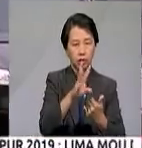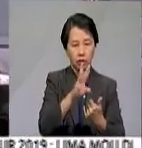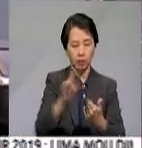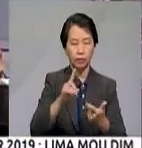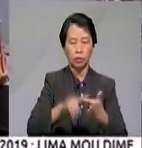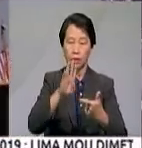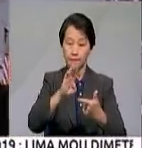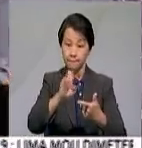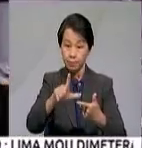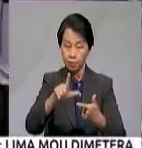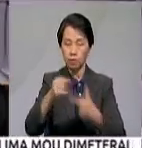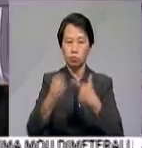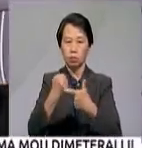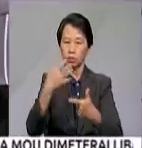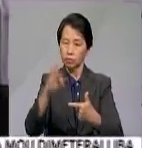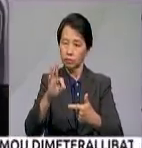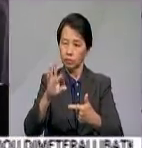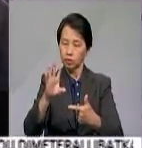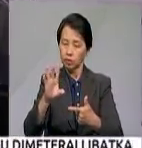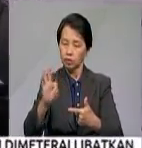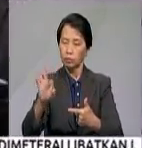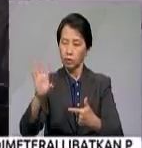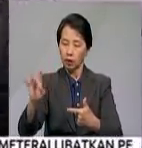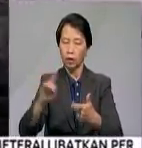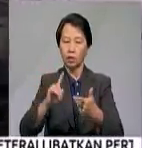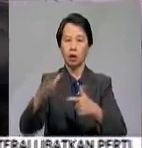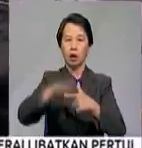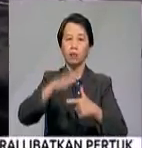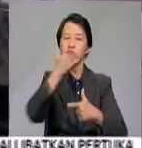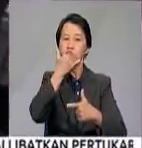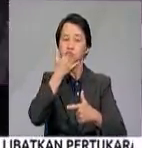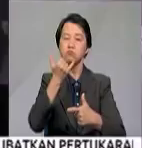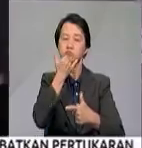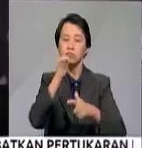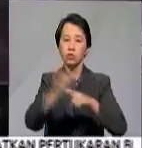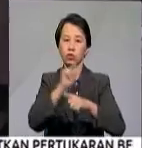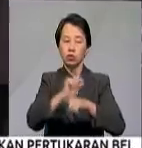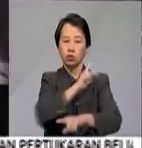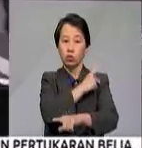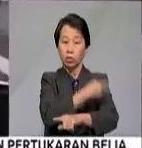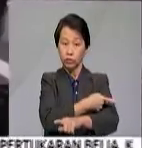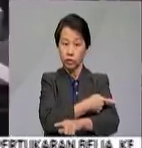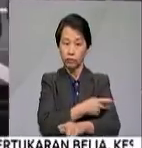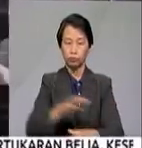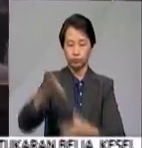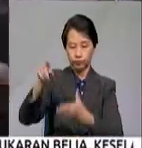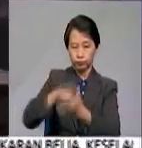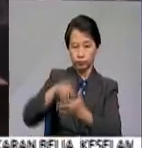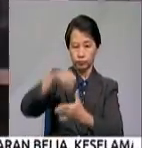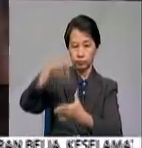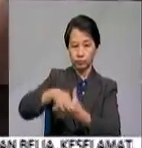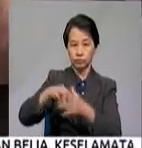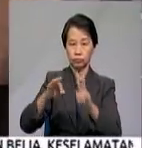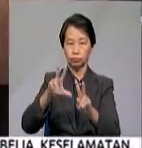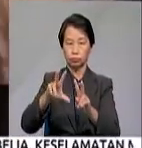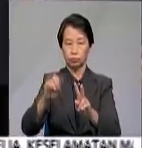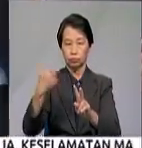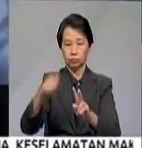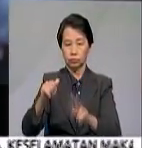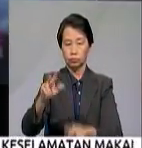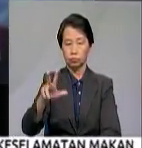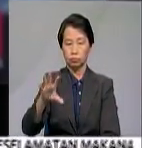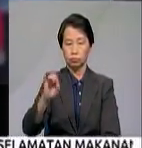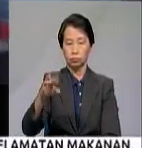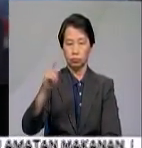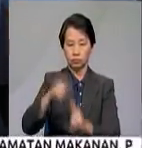Bill Clinton pada 1998 atas kesalahan menyalahguna kuasa. Pengundian 230-197